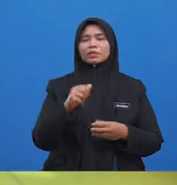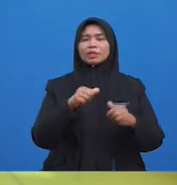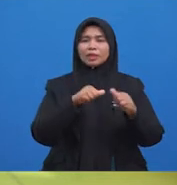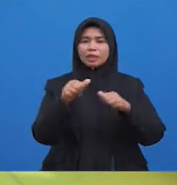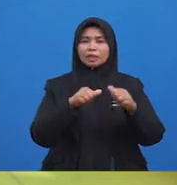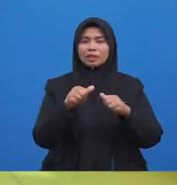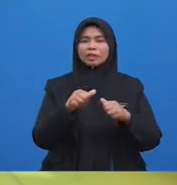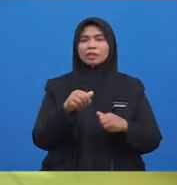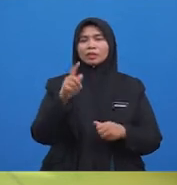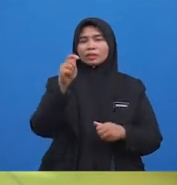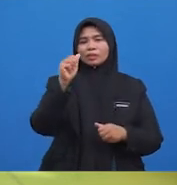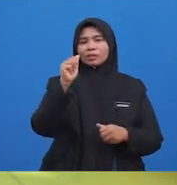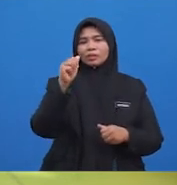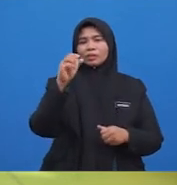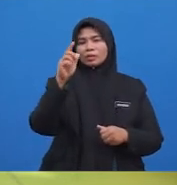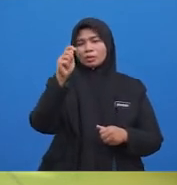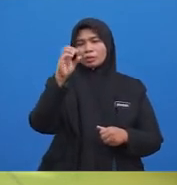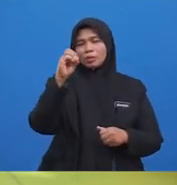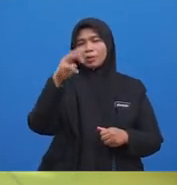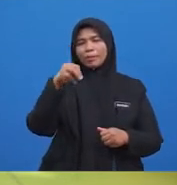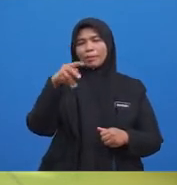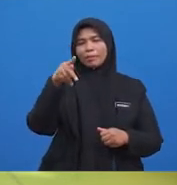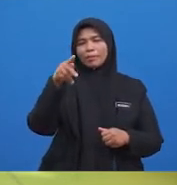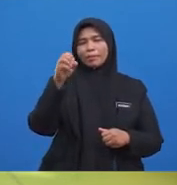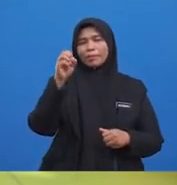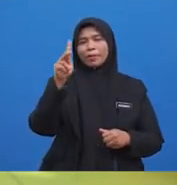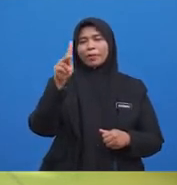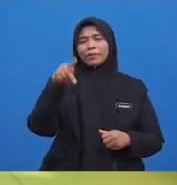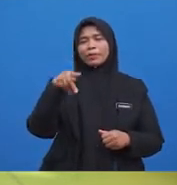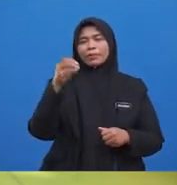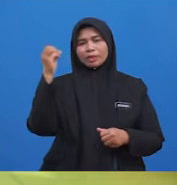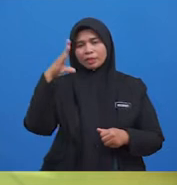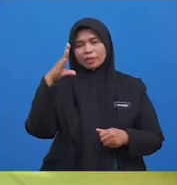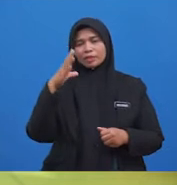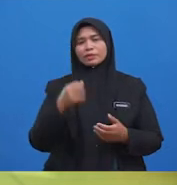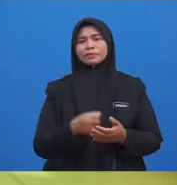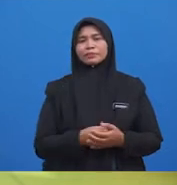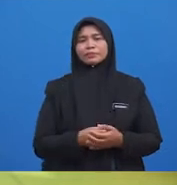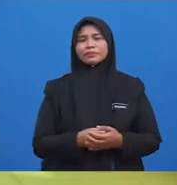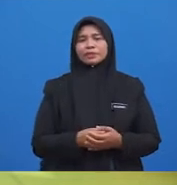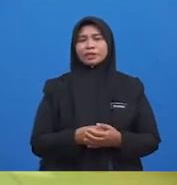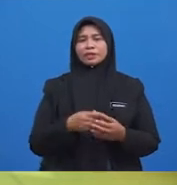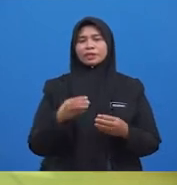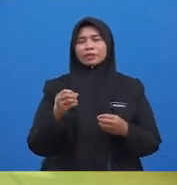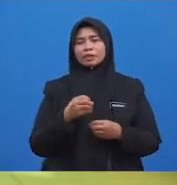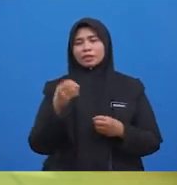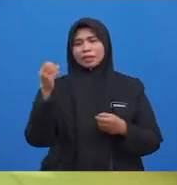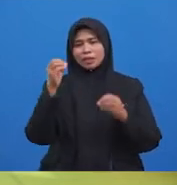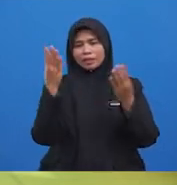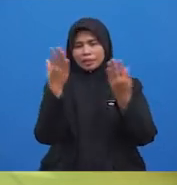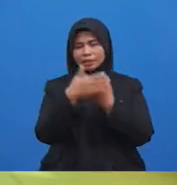Tweety Tompo matahari wujud dan lenyap Setia Using an 11